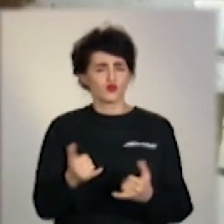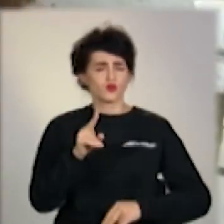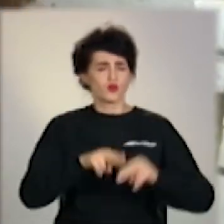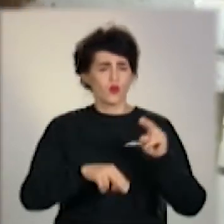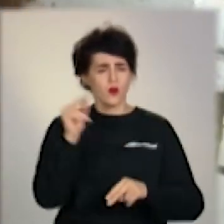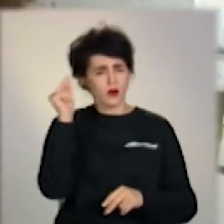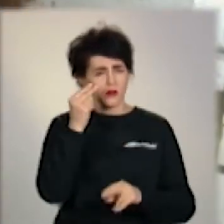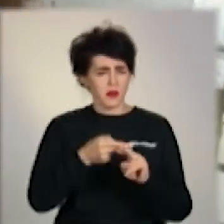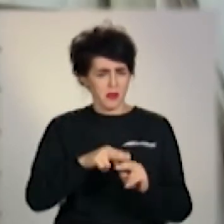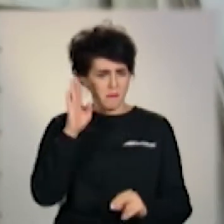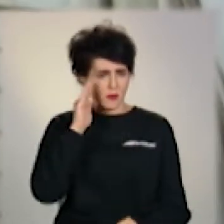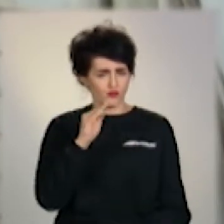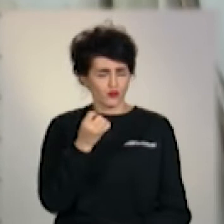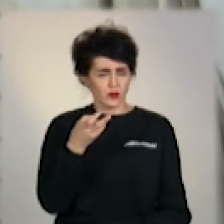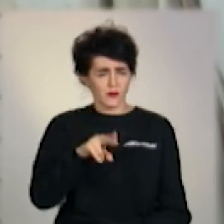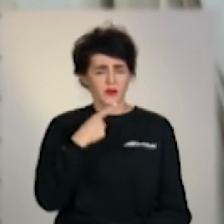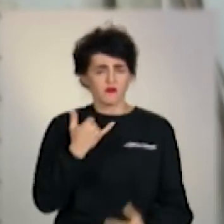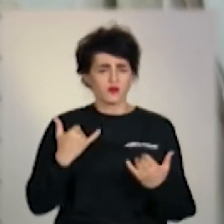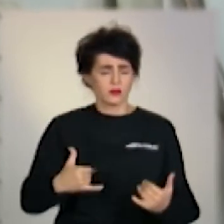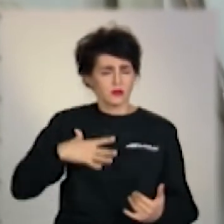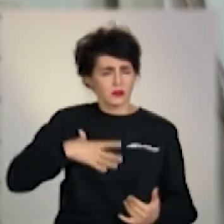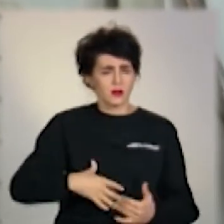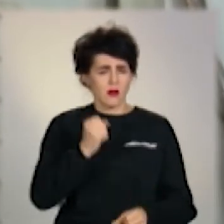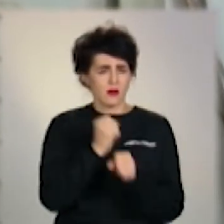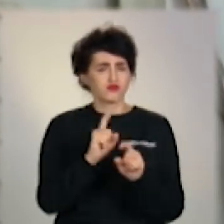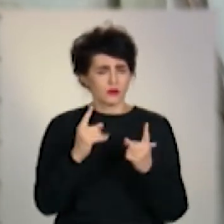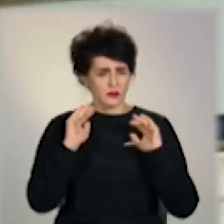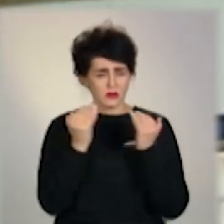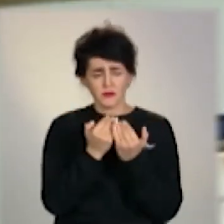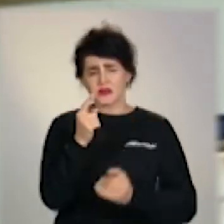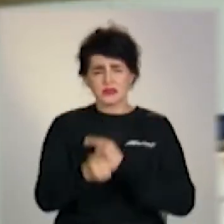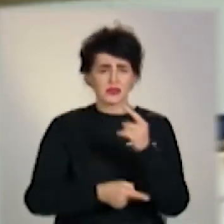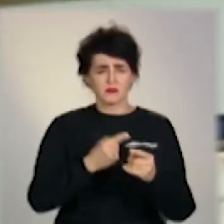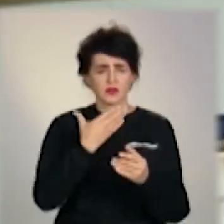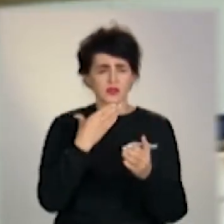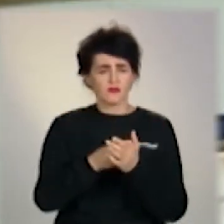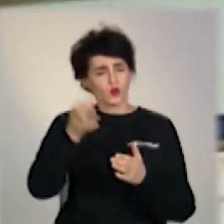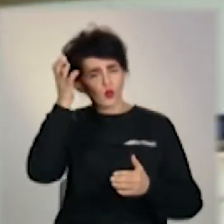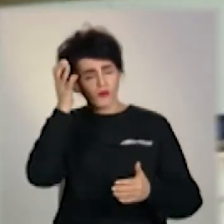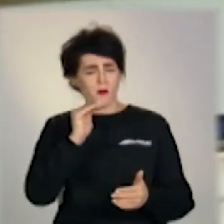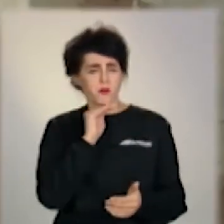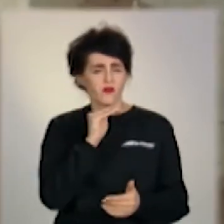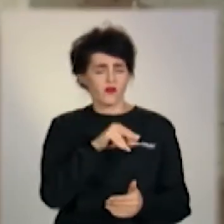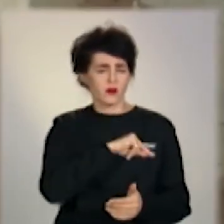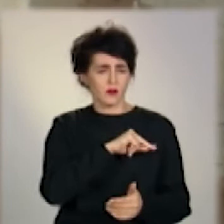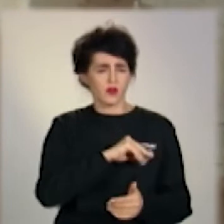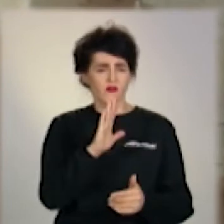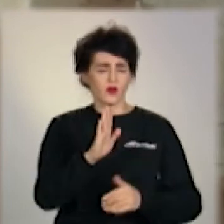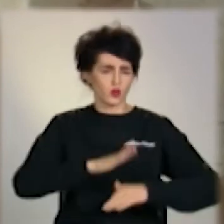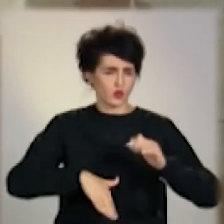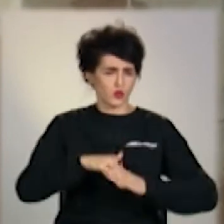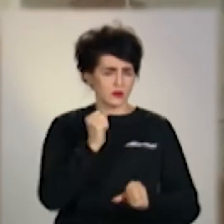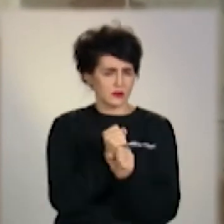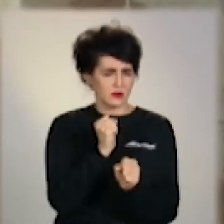про Євгена. Говорить, під час вимушеної самоізоляції вирішив змінити інтелектуальну працю на фізичну. І вдома